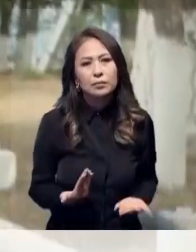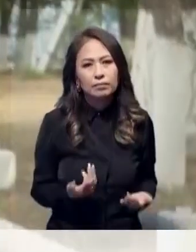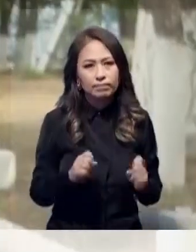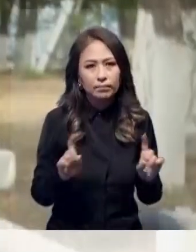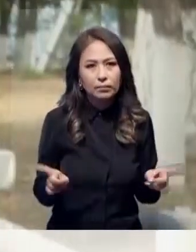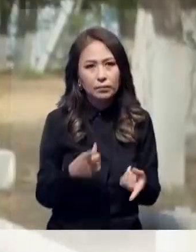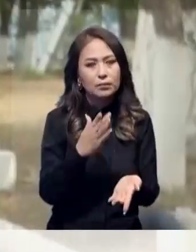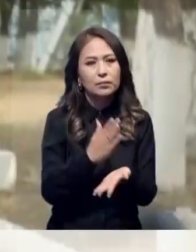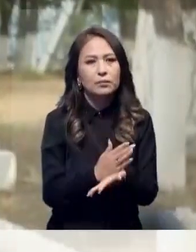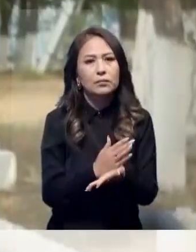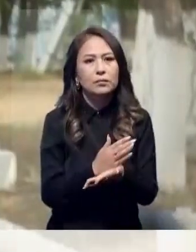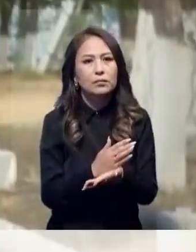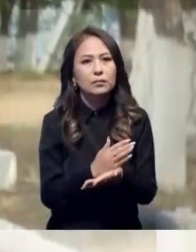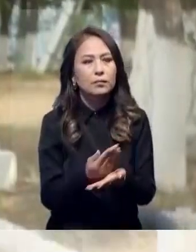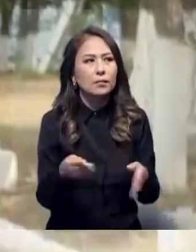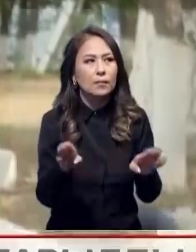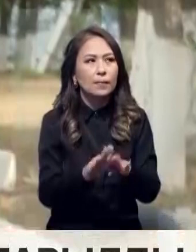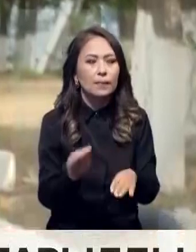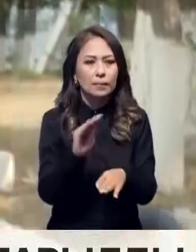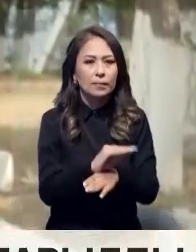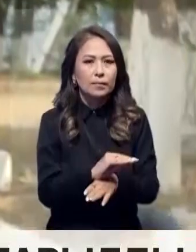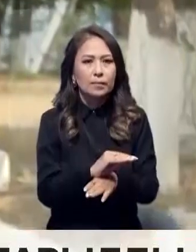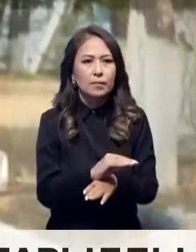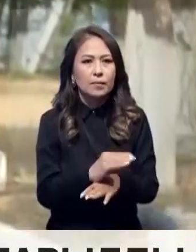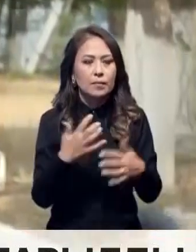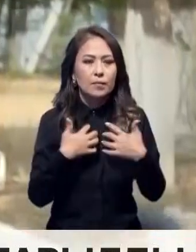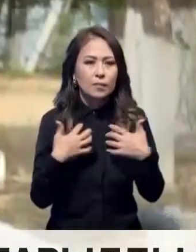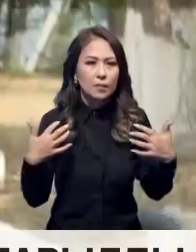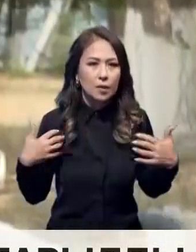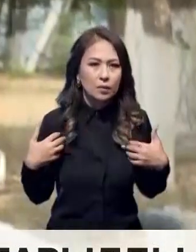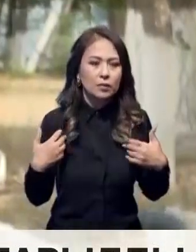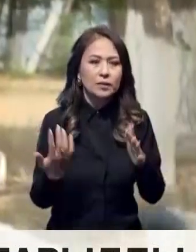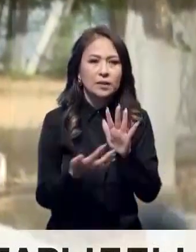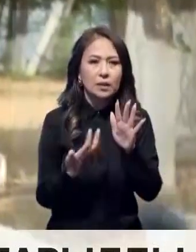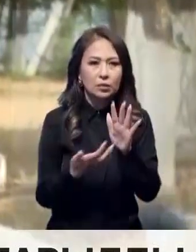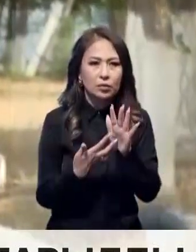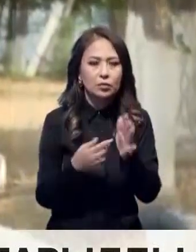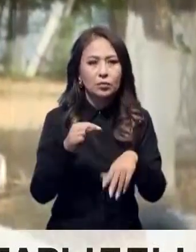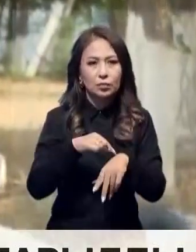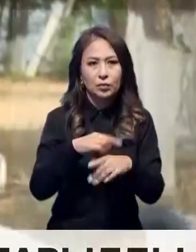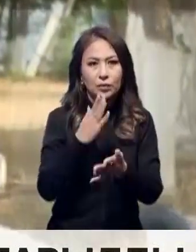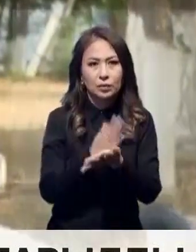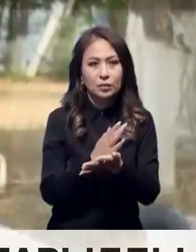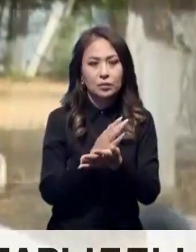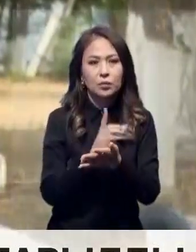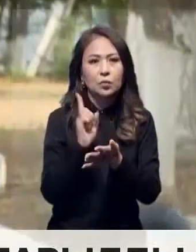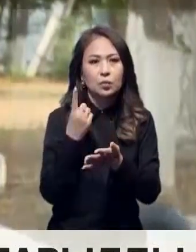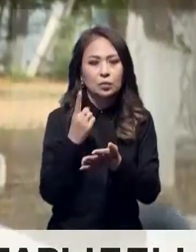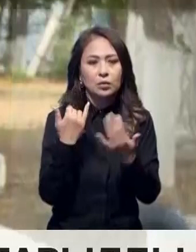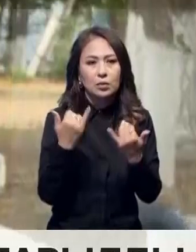келатыр. Енді бұнымен бірге қоса малдың өрісінің тапшылығы байқала бастады. Өйткені